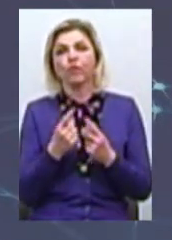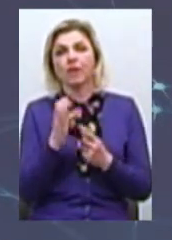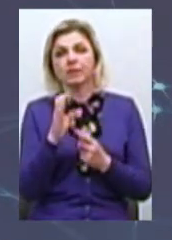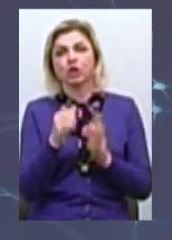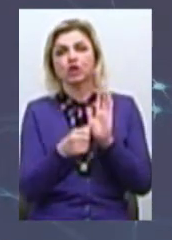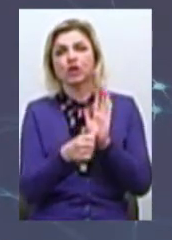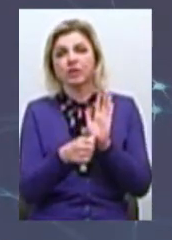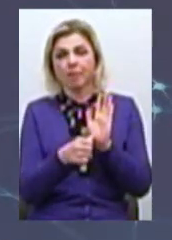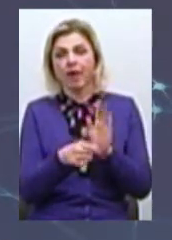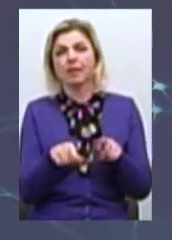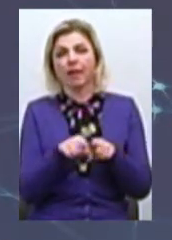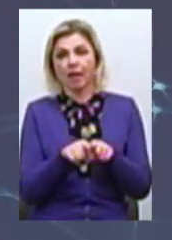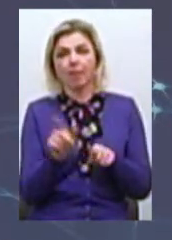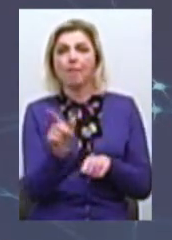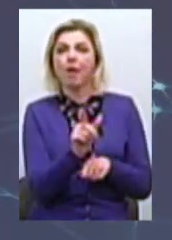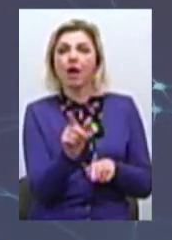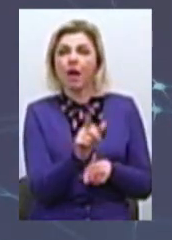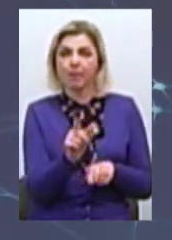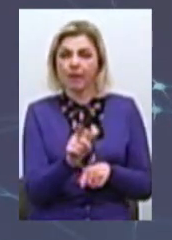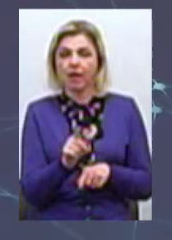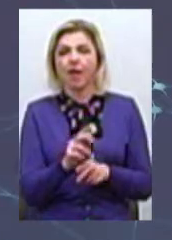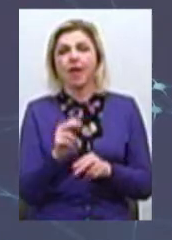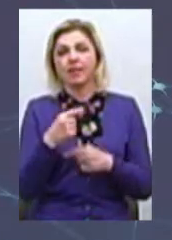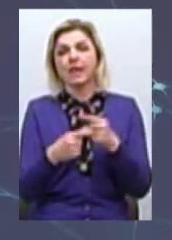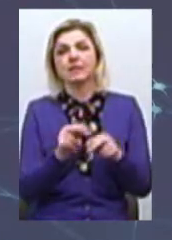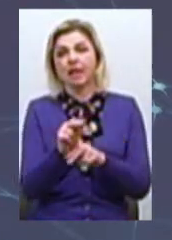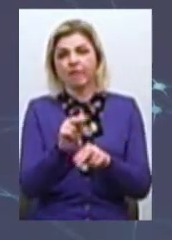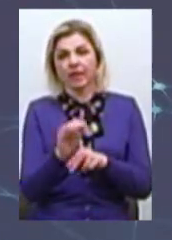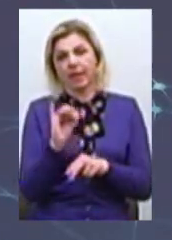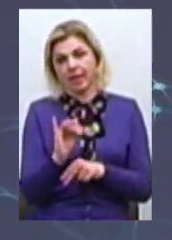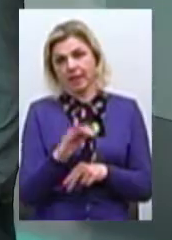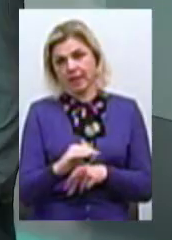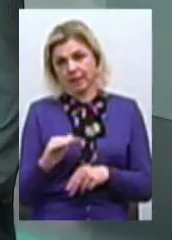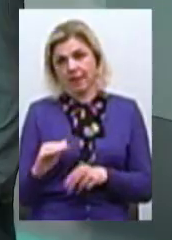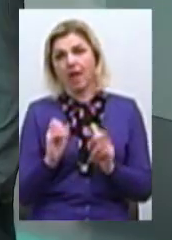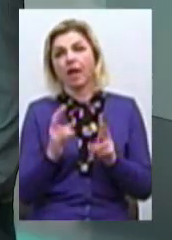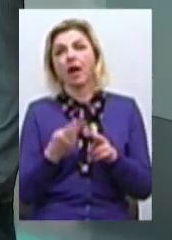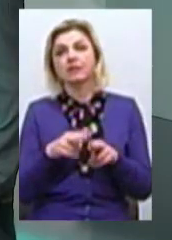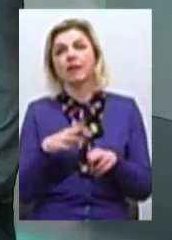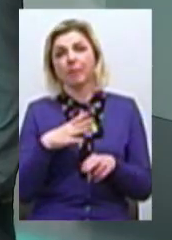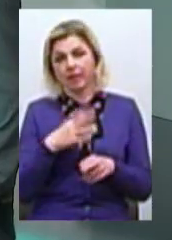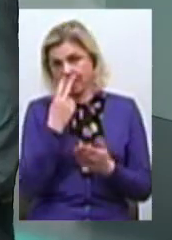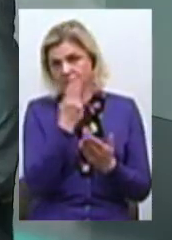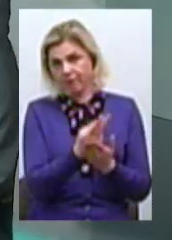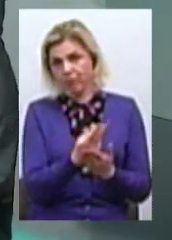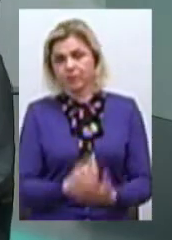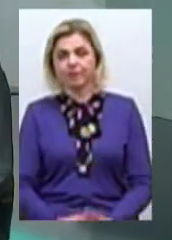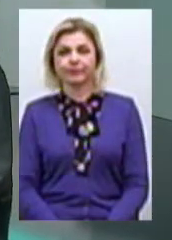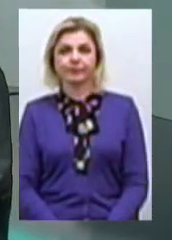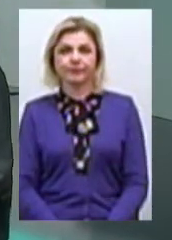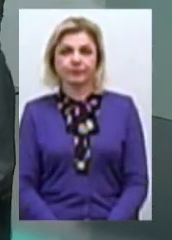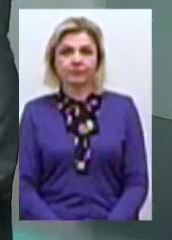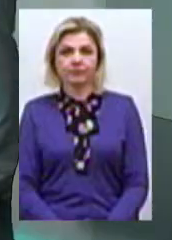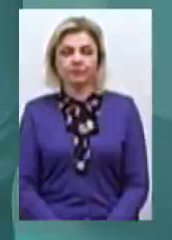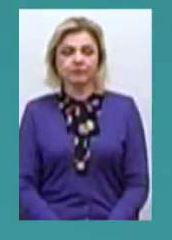6 такими парами, тобто наставник та дитина. Як це було? Дивимося.